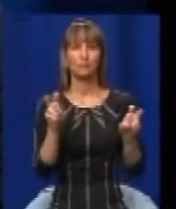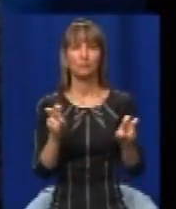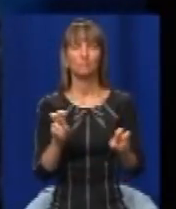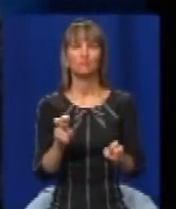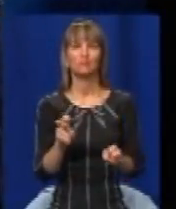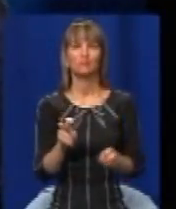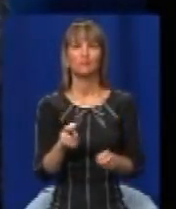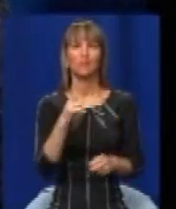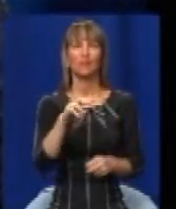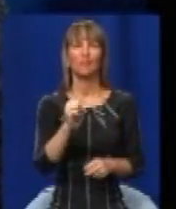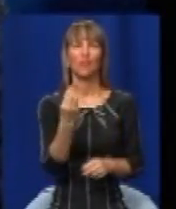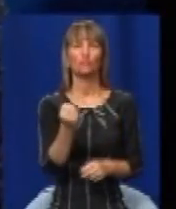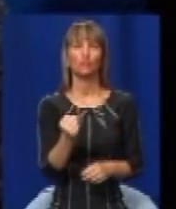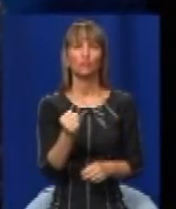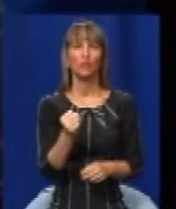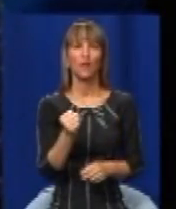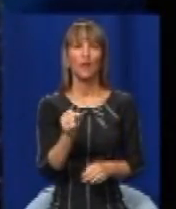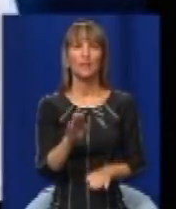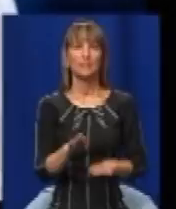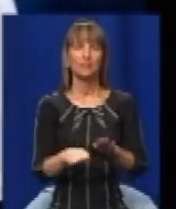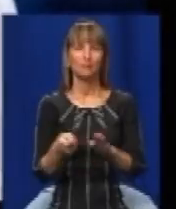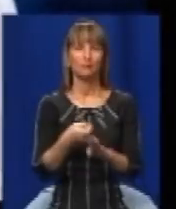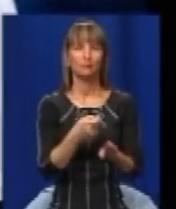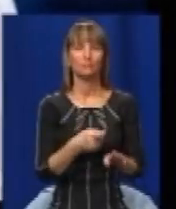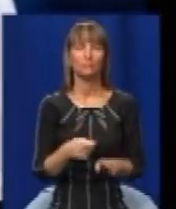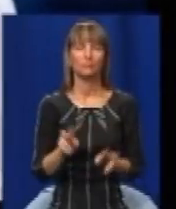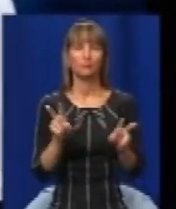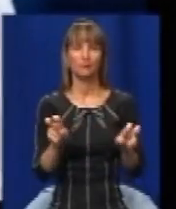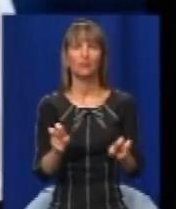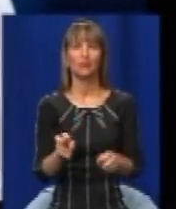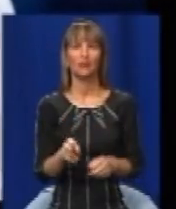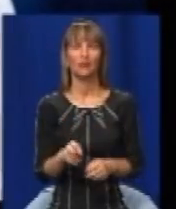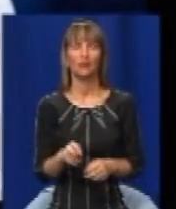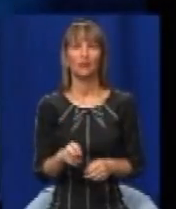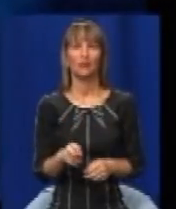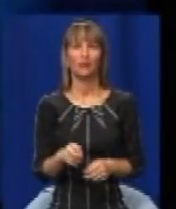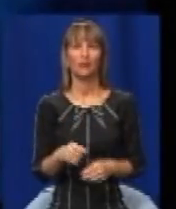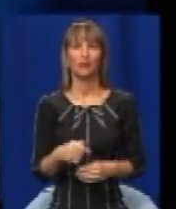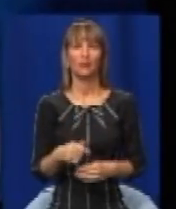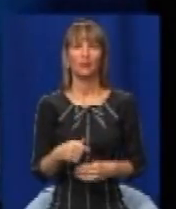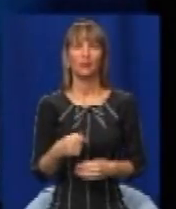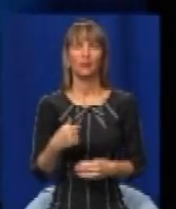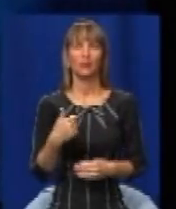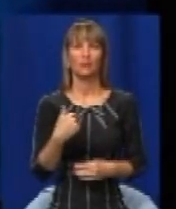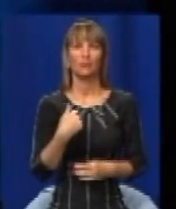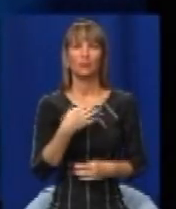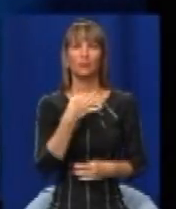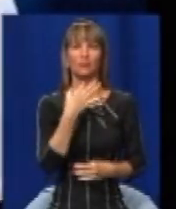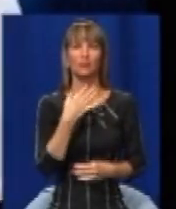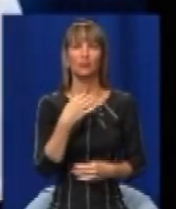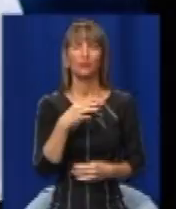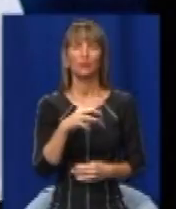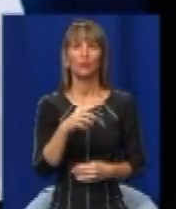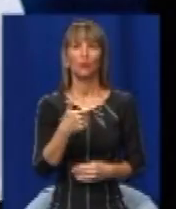Даша Следопыт, Лала Лупсия, Пухта из приключений, Зверопой,